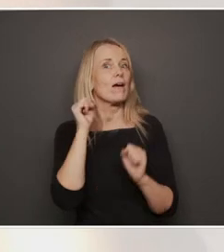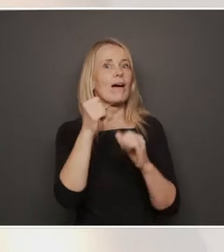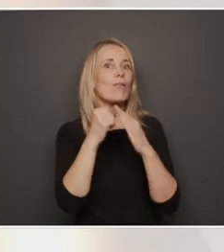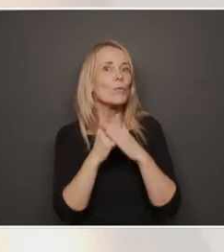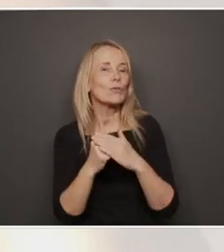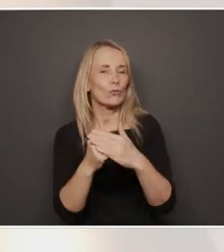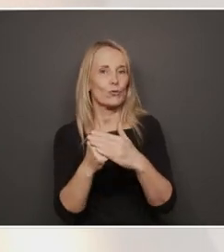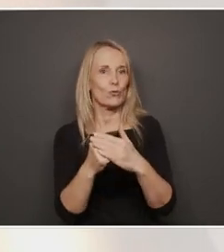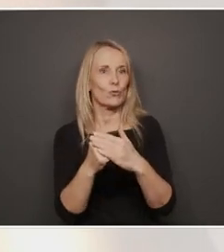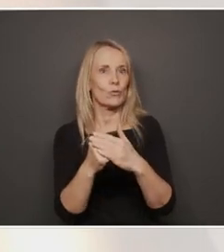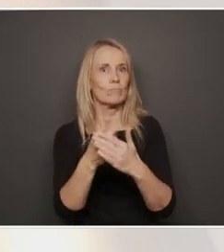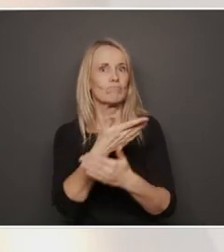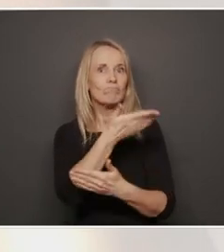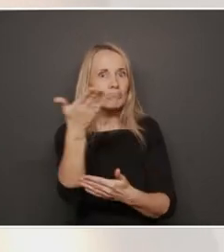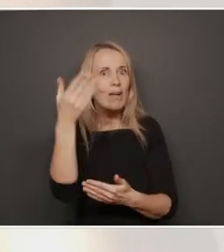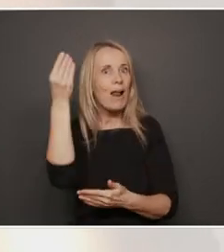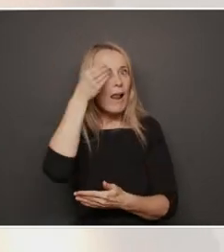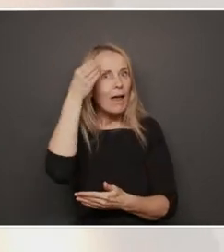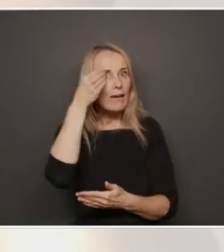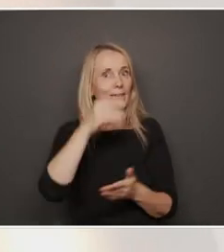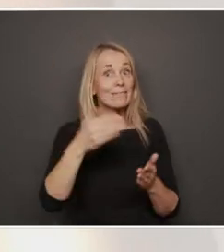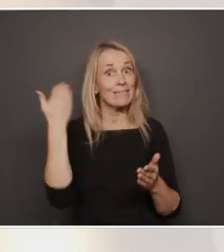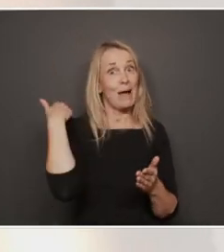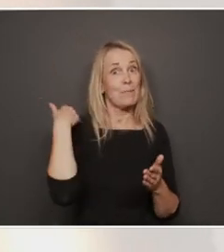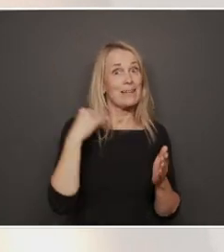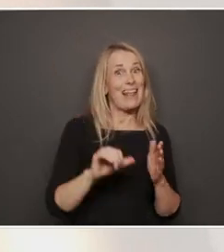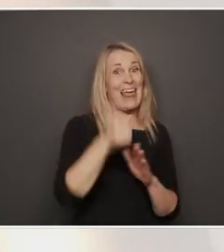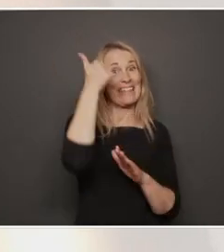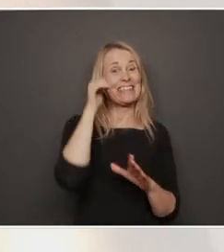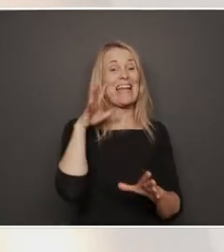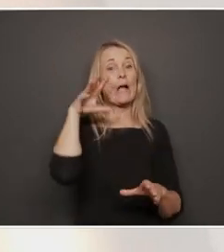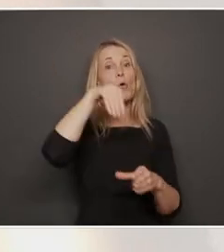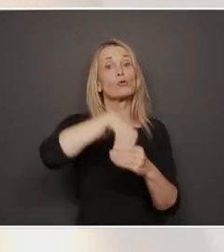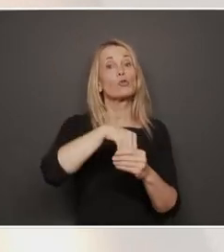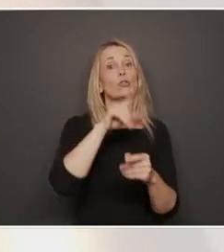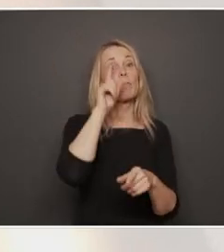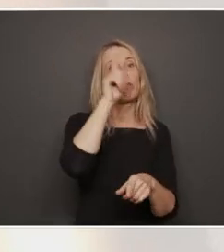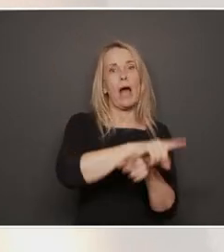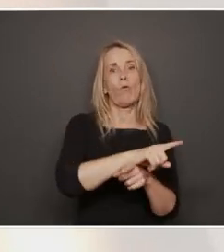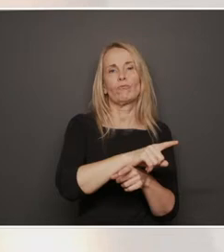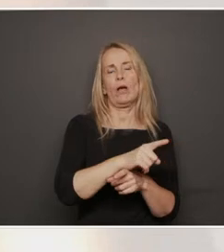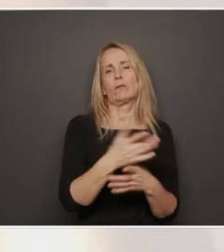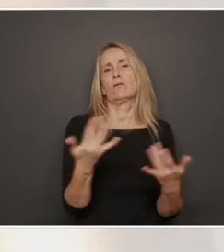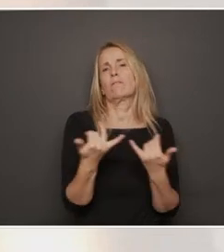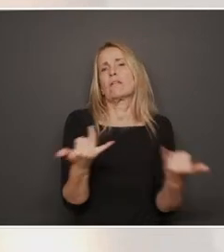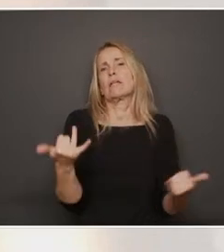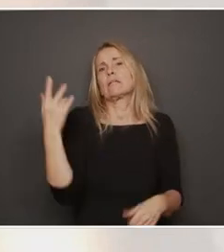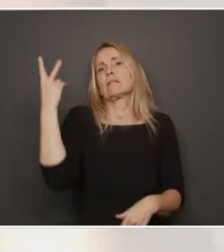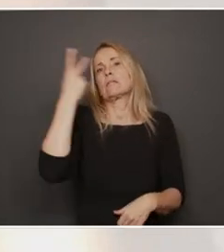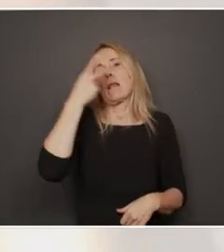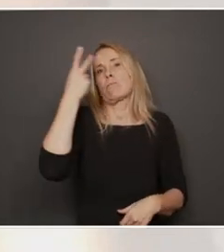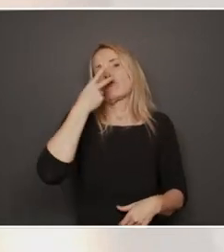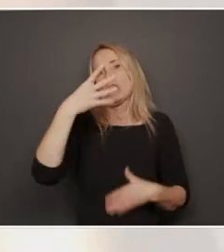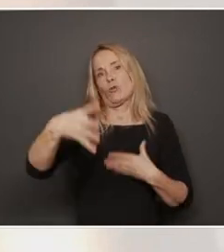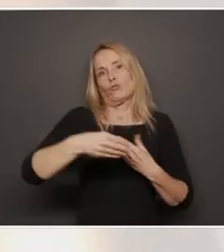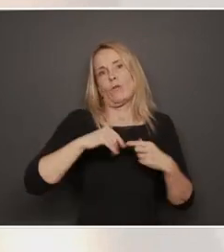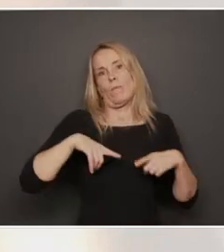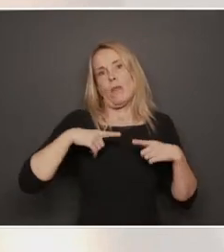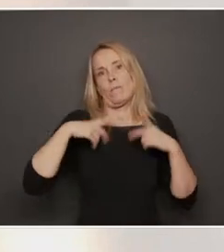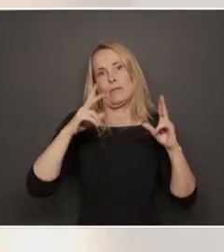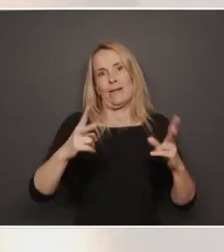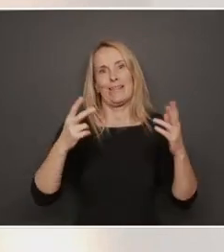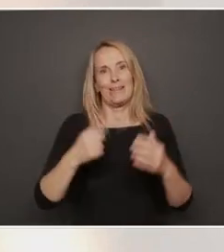unterstützt. Lernen Sie von der ersten Inklusionsbeauftragten, wie selbstverständlich das Miteinander gelebt werden